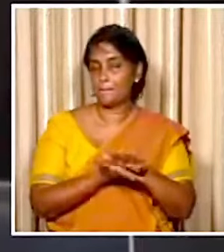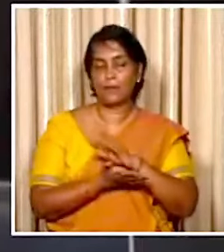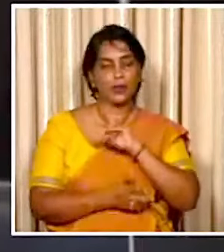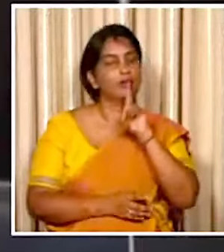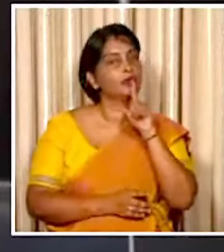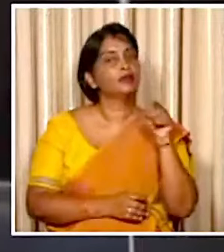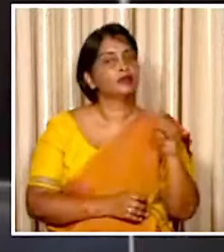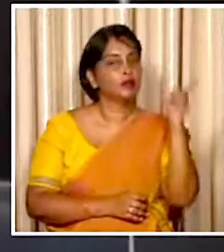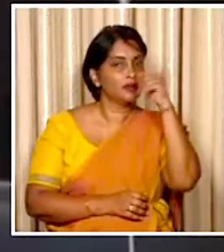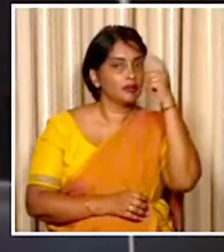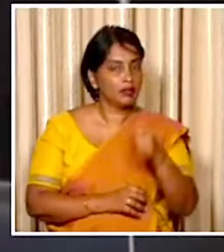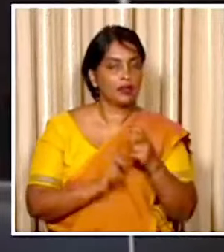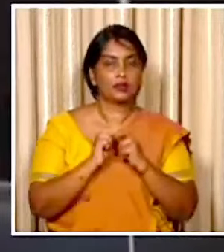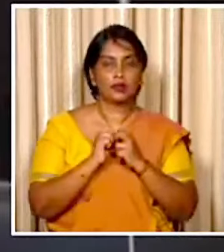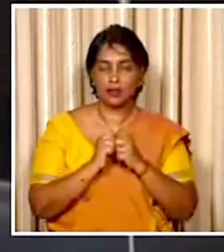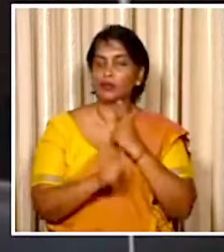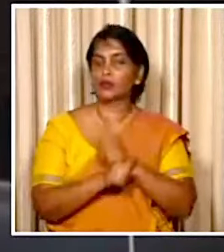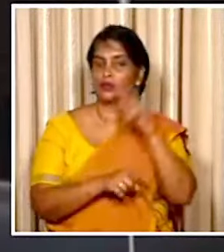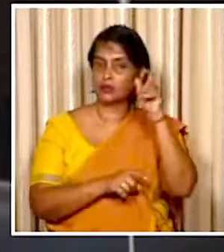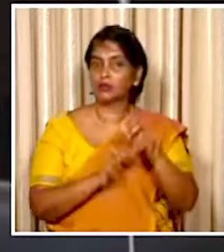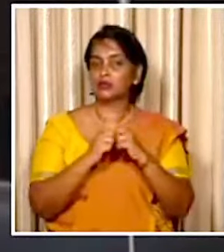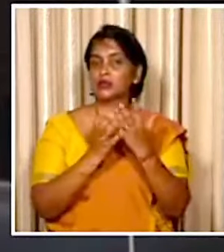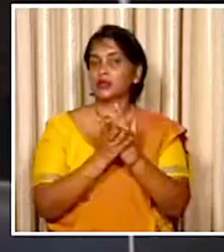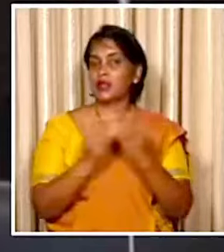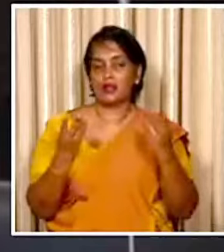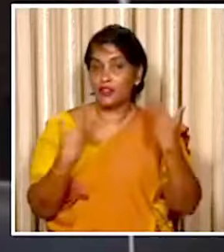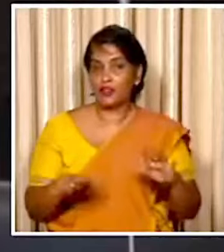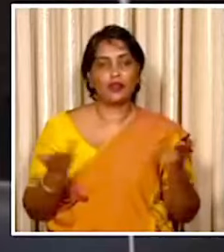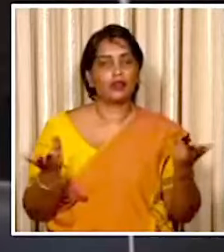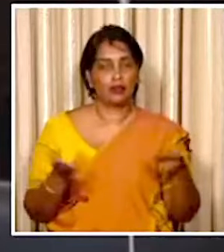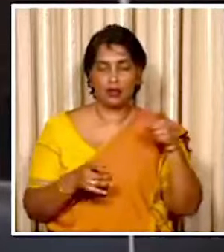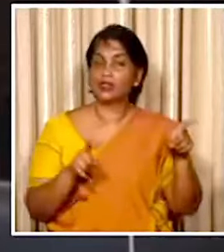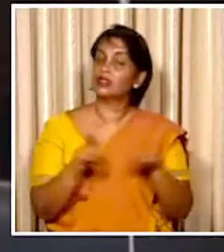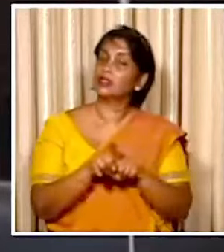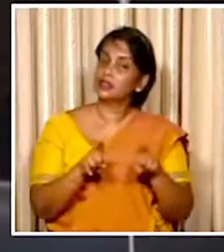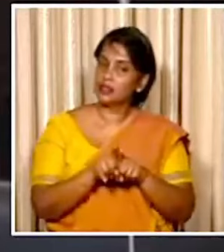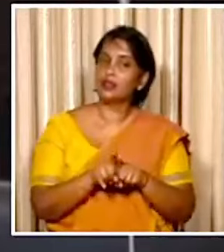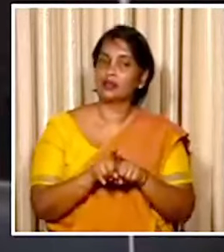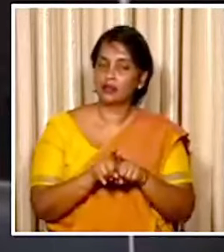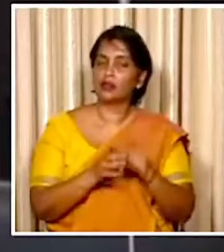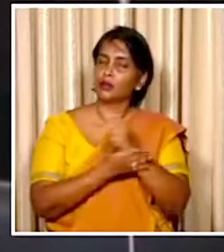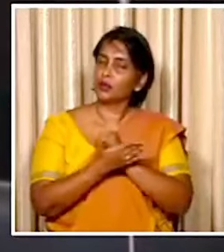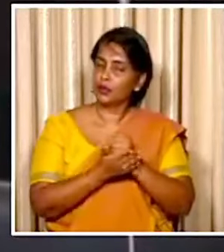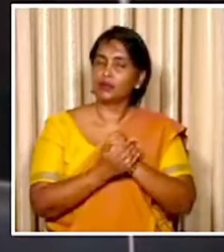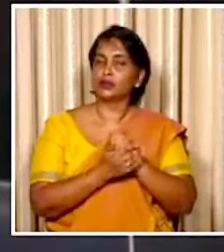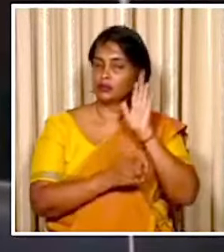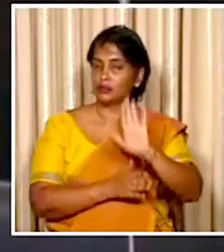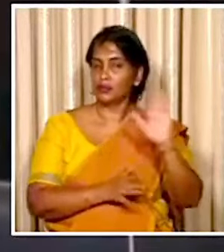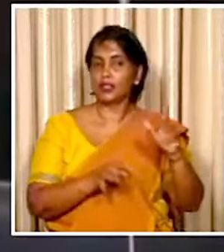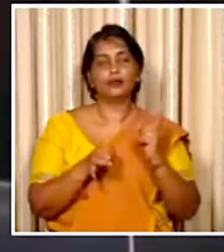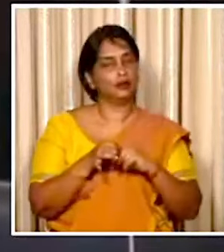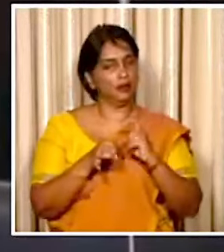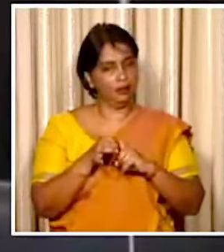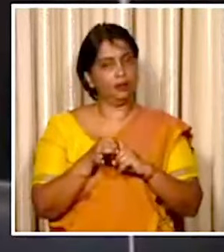ඕනේ වැටුප් විෂමතාවයේ ගුරුවරුන්ගේ විසඳලා අවසන් වෙලා නැහැ ඊට සමගාමීව සෙසු හැම ශ්‍රේණියකම තිබෙන්නා වූ ප්‍රශ්නය